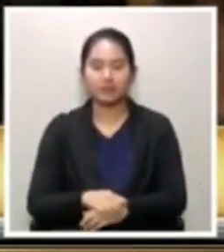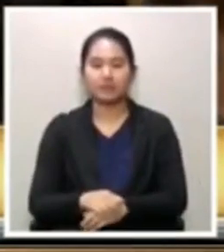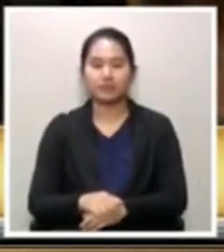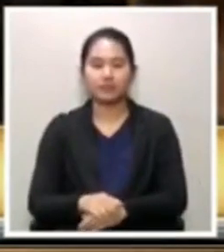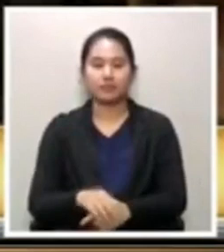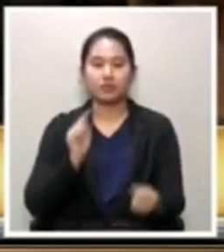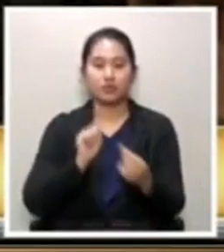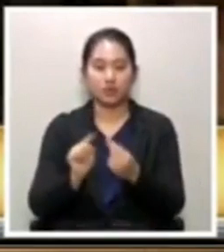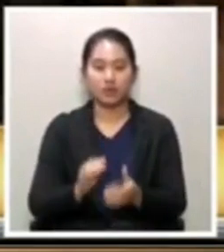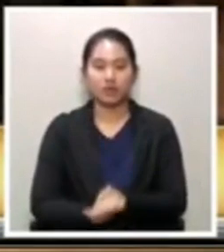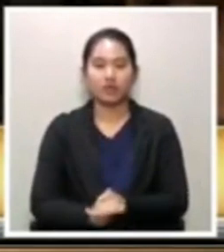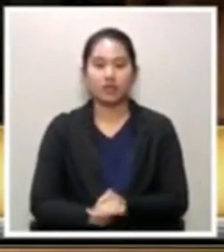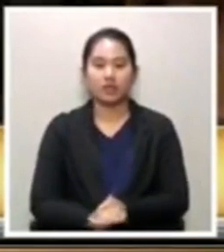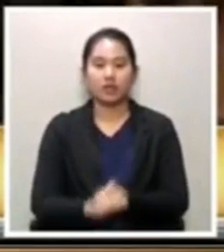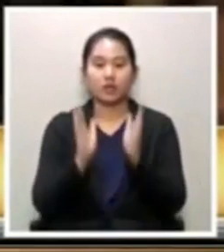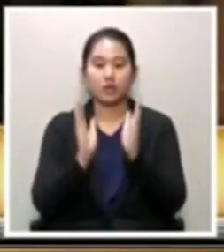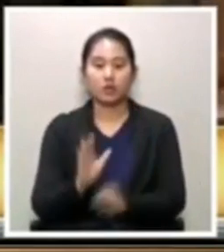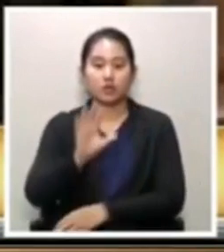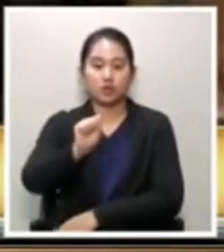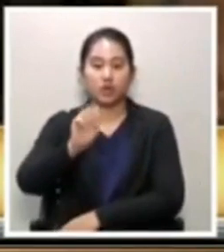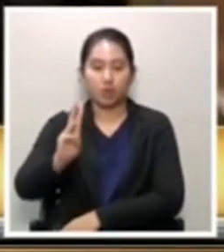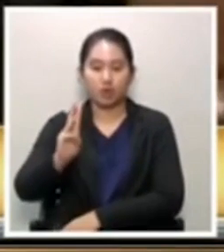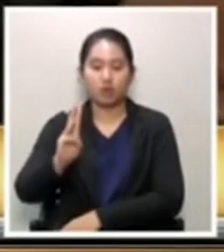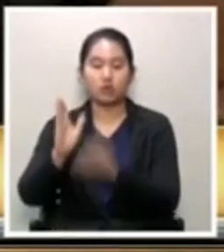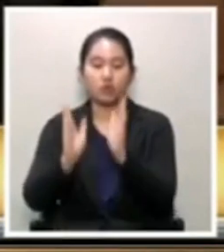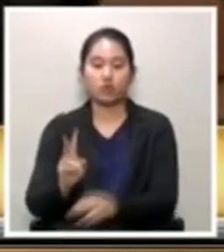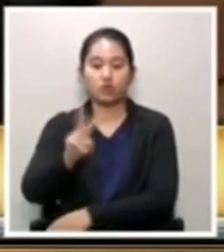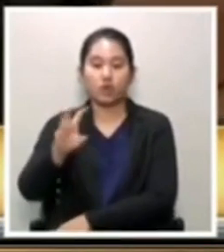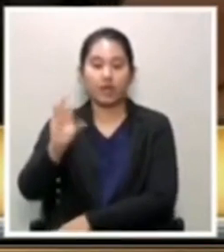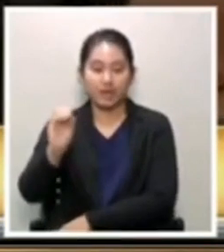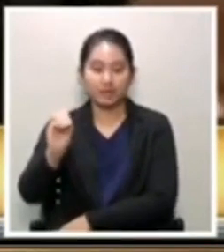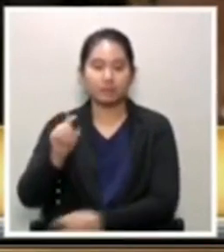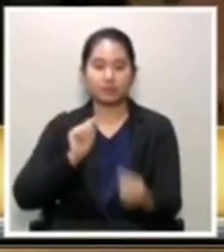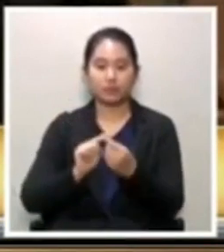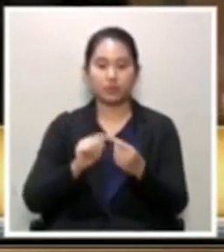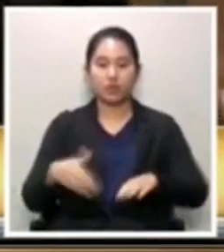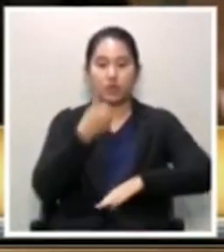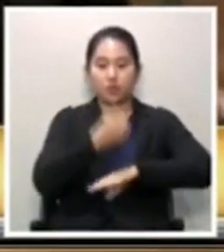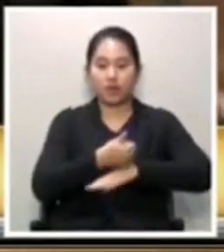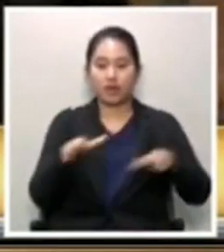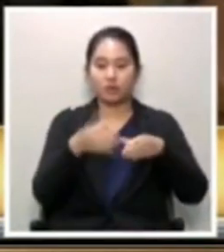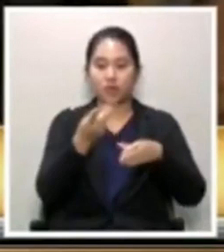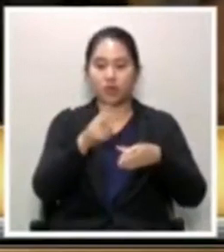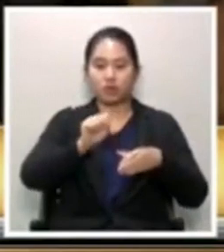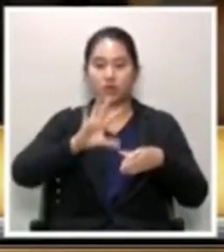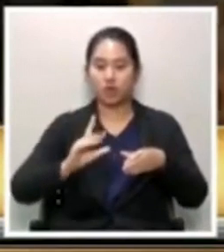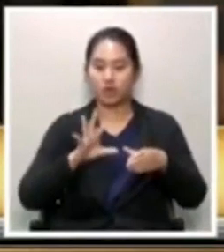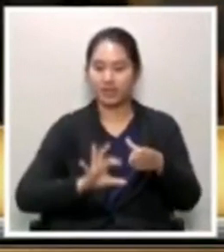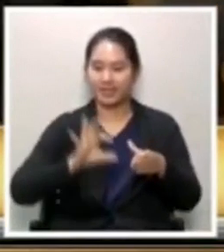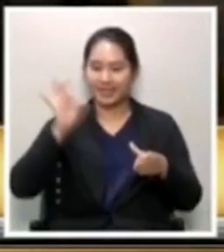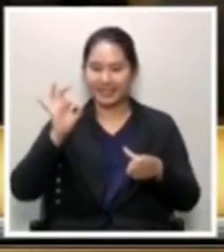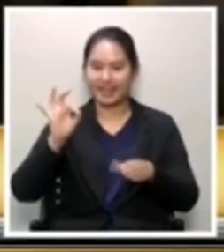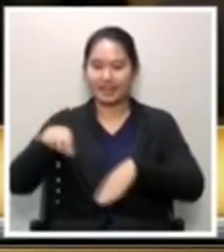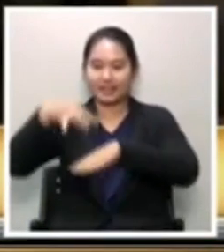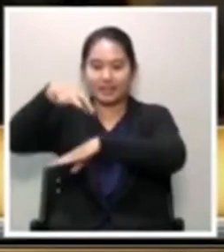ภา250คนจากการเลือกของหัวหน้าคสช.คนเดียวแล้วถ้าเลือกมาแล้วไม่ให้มีอำนาจก็ว่าไปอย่างนะแต่นี่เลือกมาแล้วให้